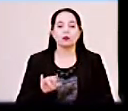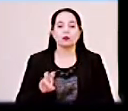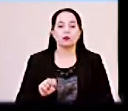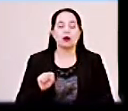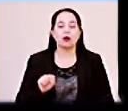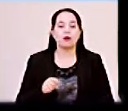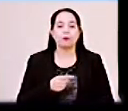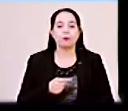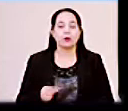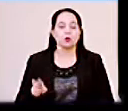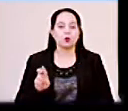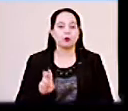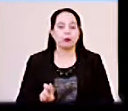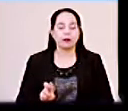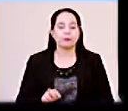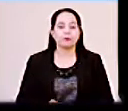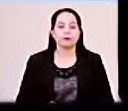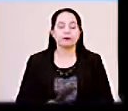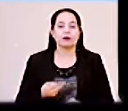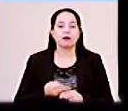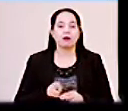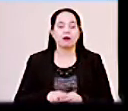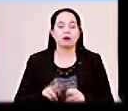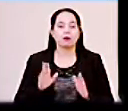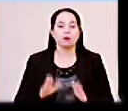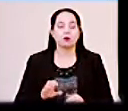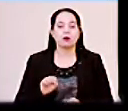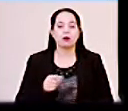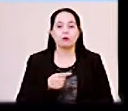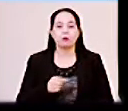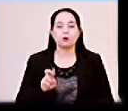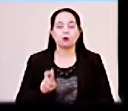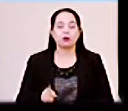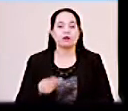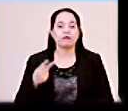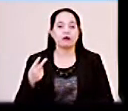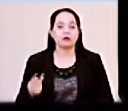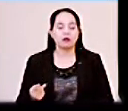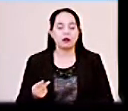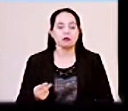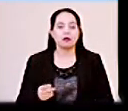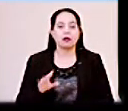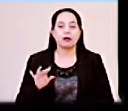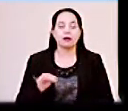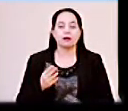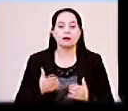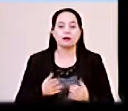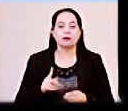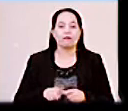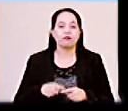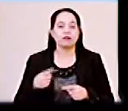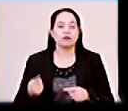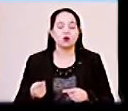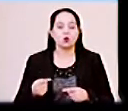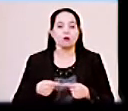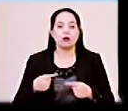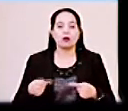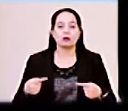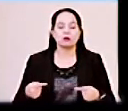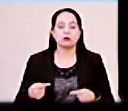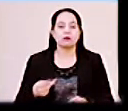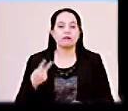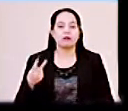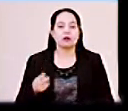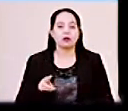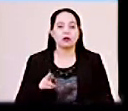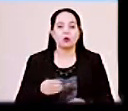а минус b? Это будет а минус b квадрат. И если возведем разность в квадрат,